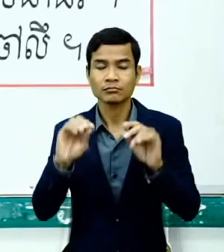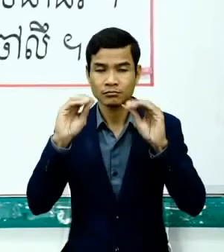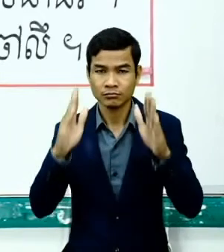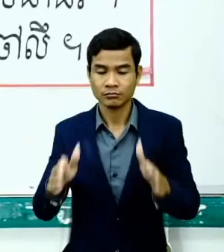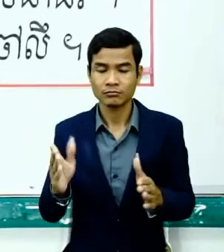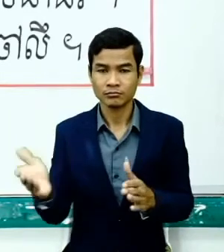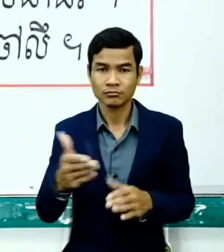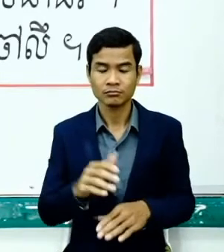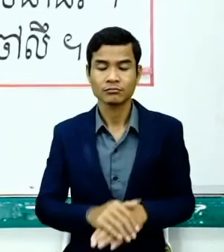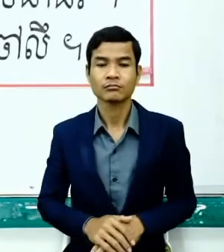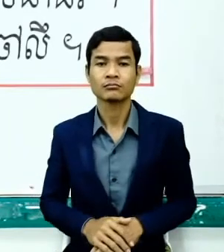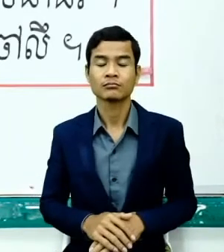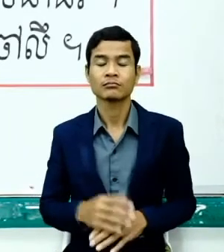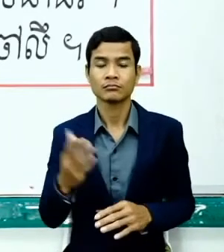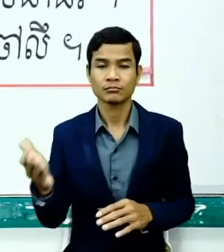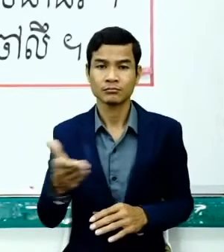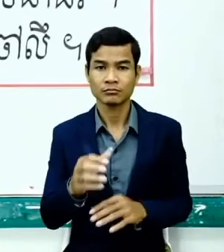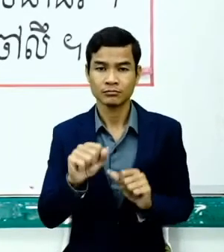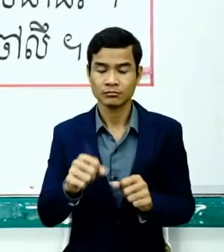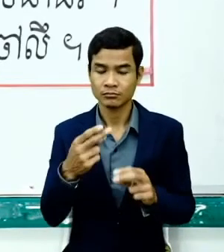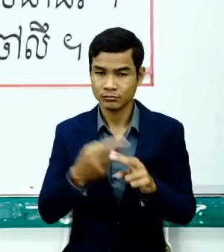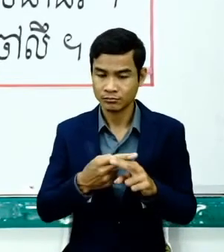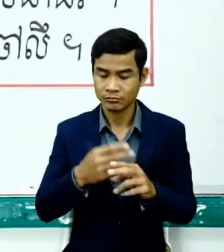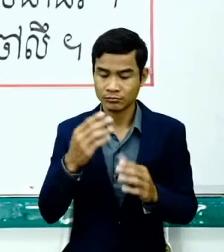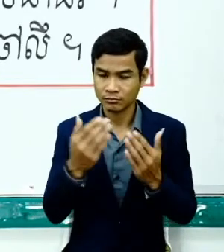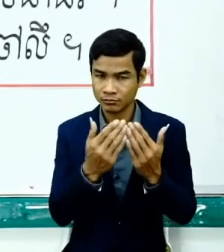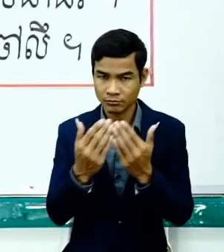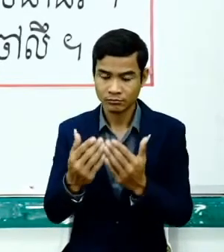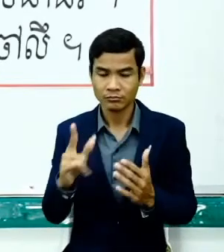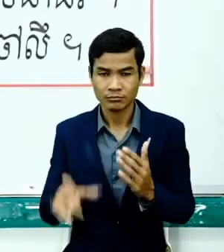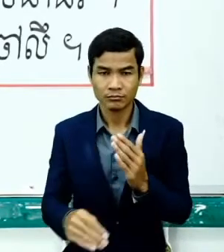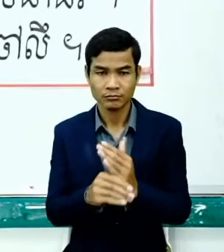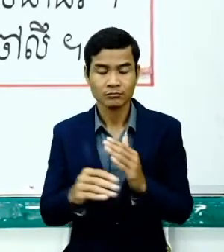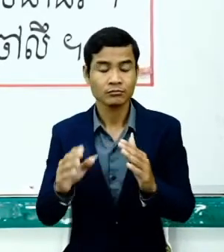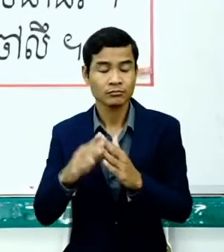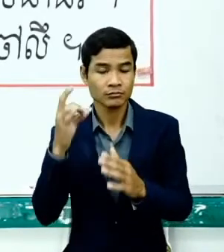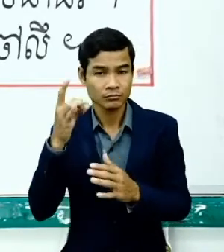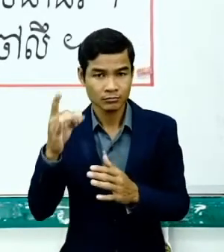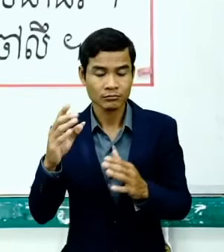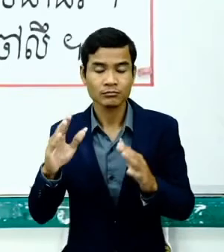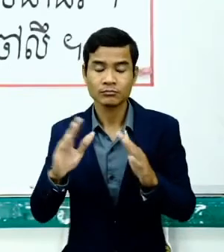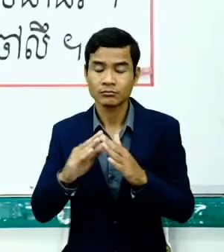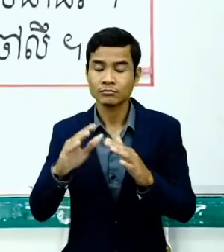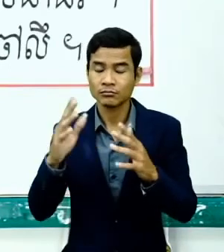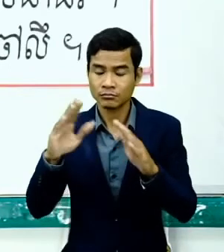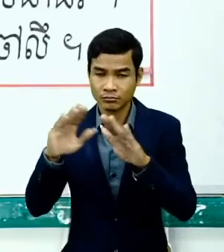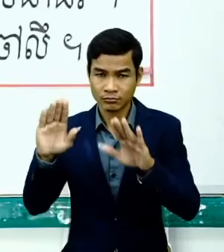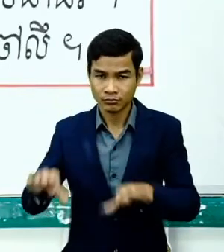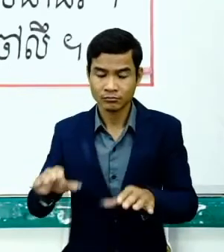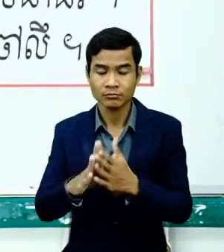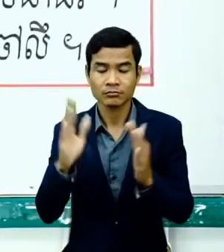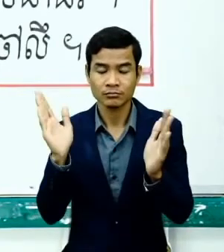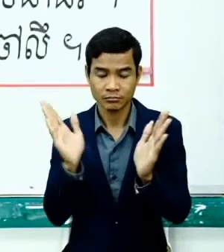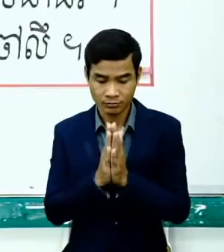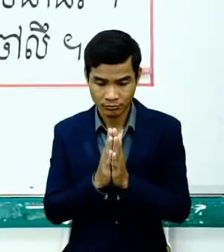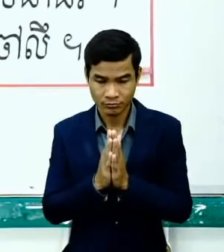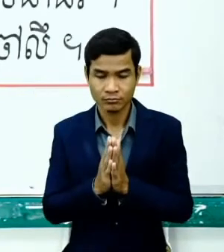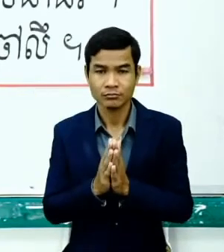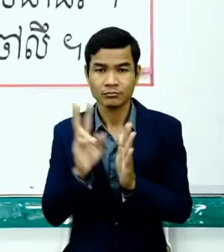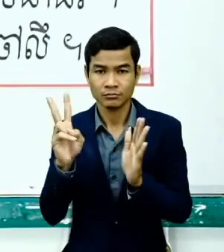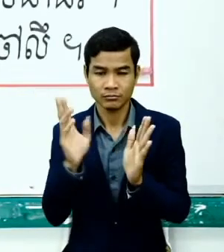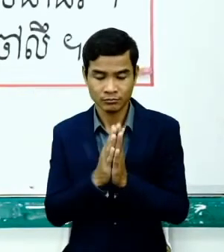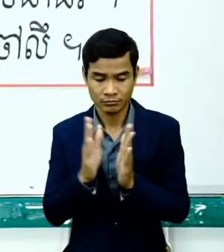គ្រូចាអញ្ចឹងកូនកូនត្រូវវឹកហាត់អានបន្ថែមដែលអ្នកគ្រូបានណែនាំកូនចាម្ដងហើយឥឡូវកូនតាក់ដៃម្ដង